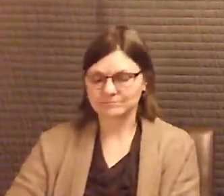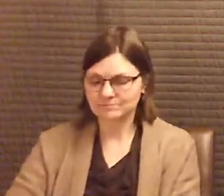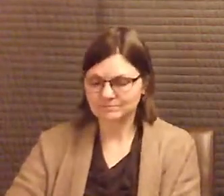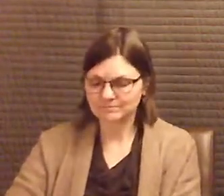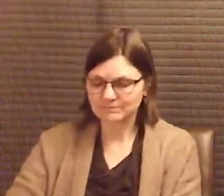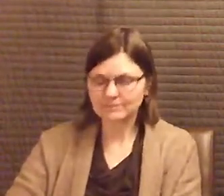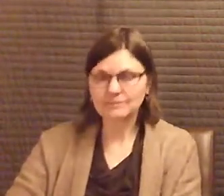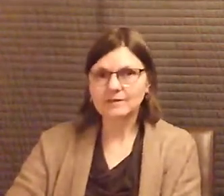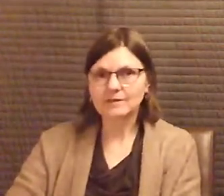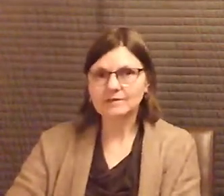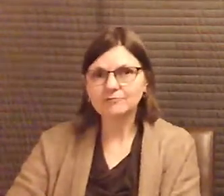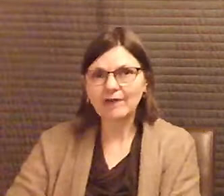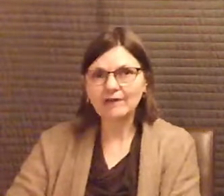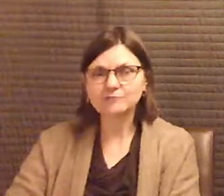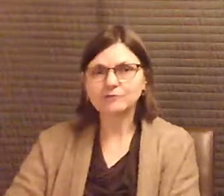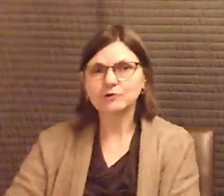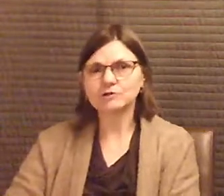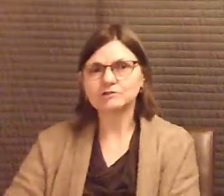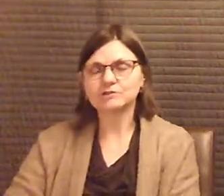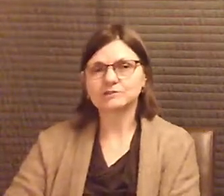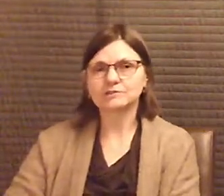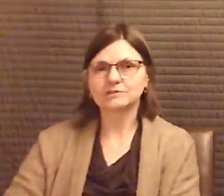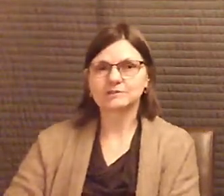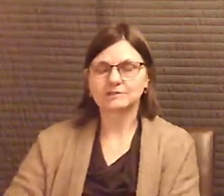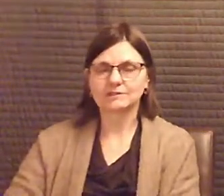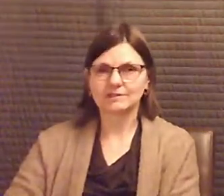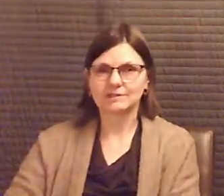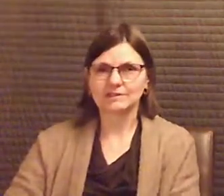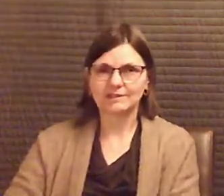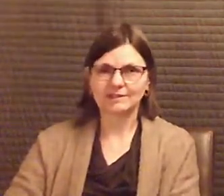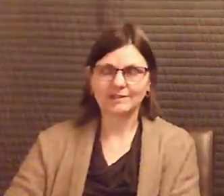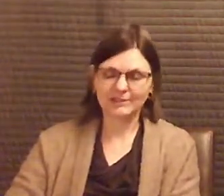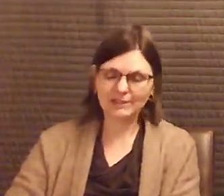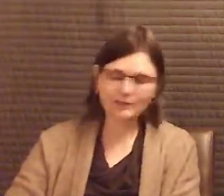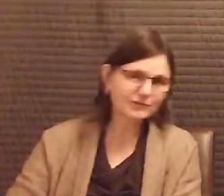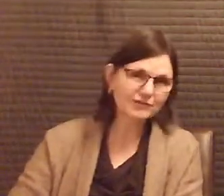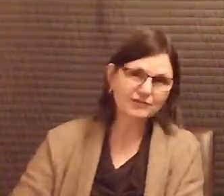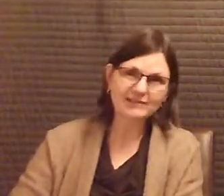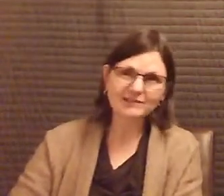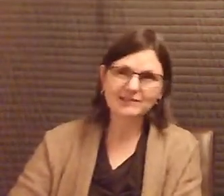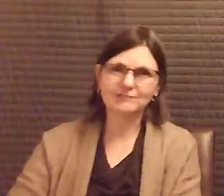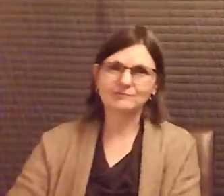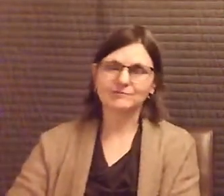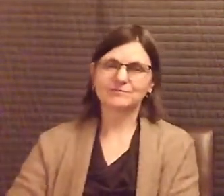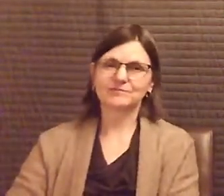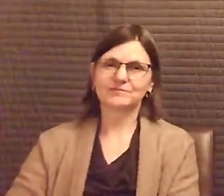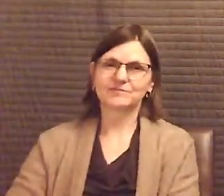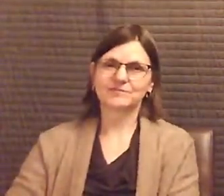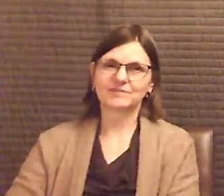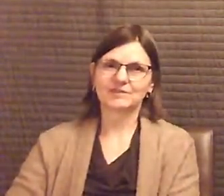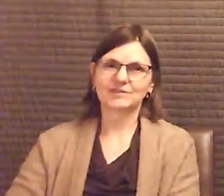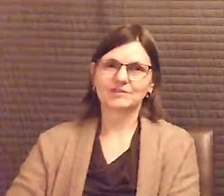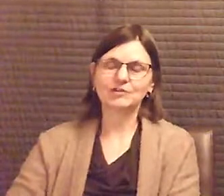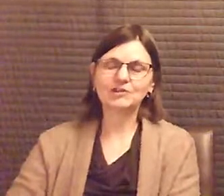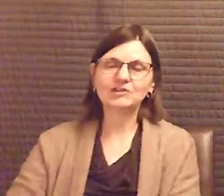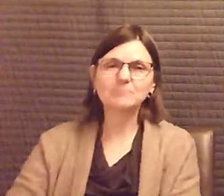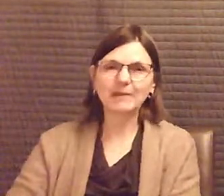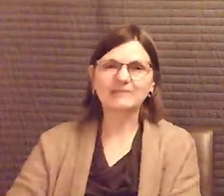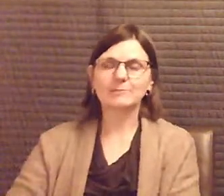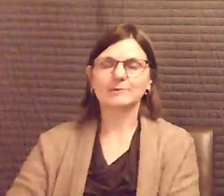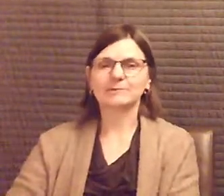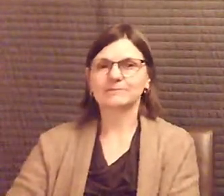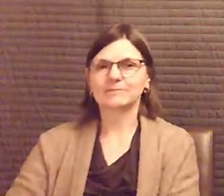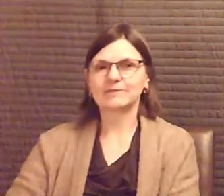the enemies oh god de vijanden van groenlinks eet dan hem zo inclusie satan zelf moeder respect zullen